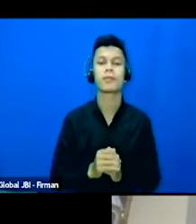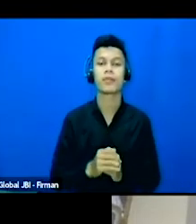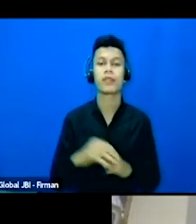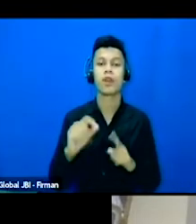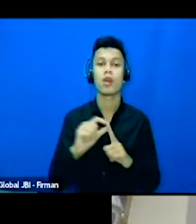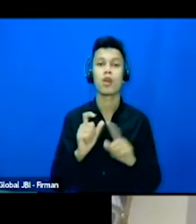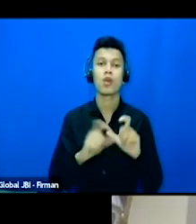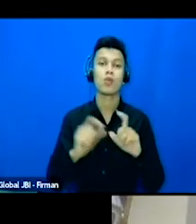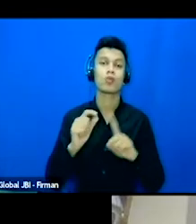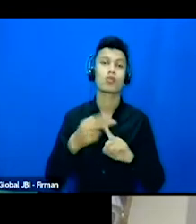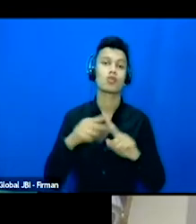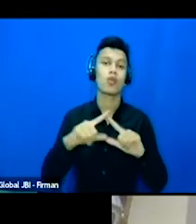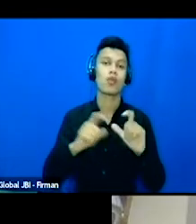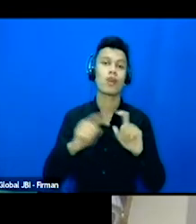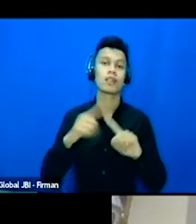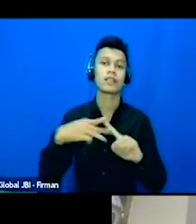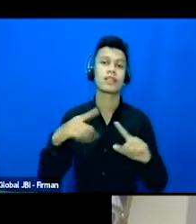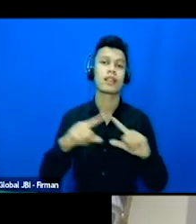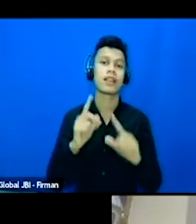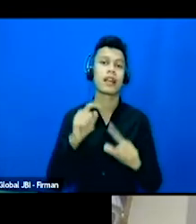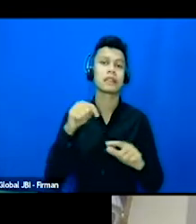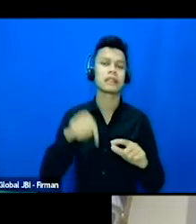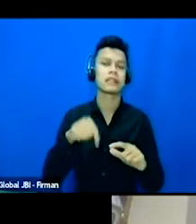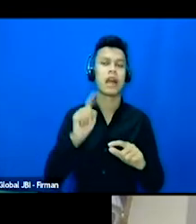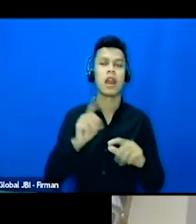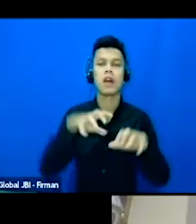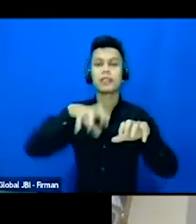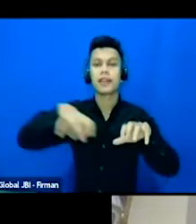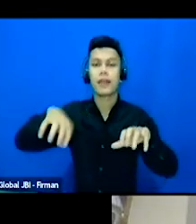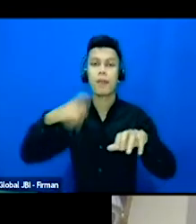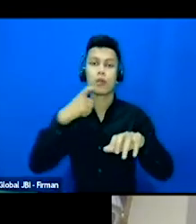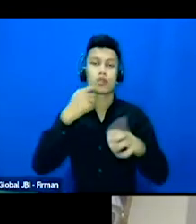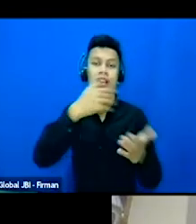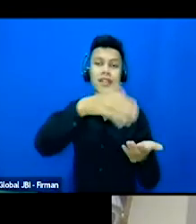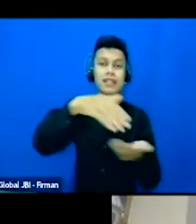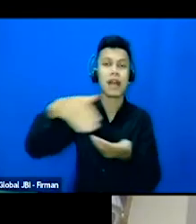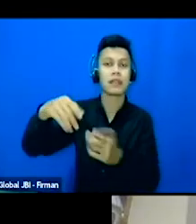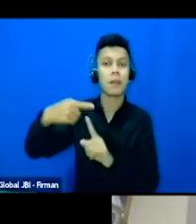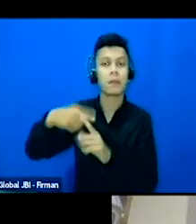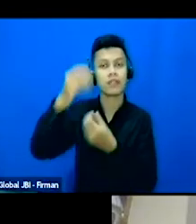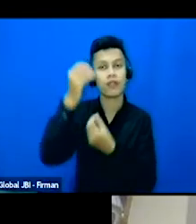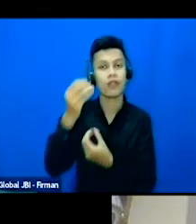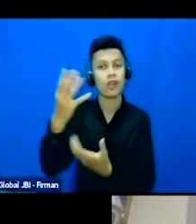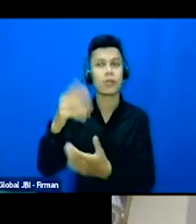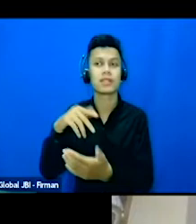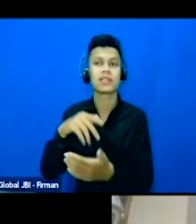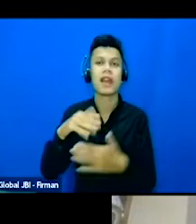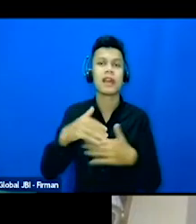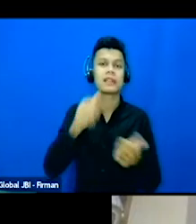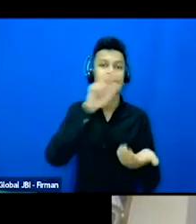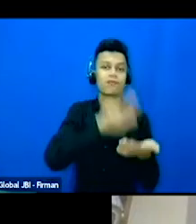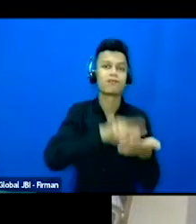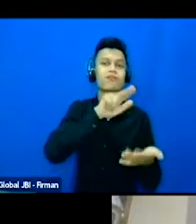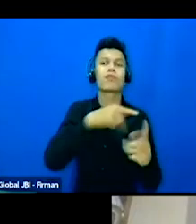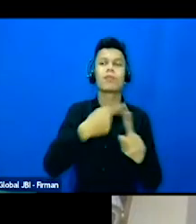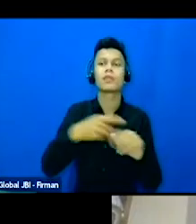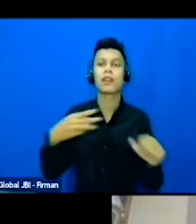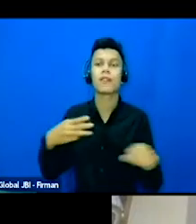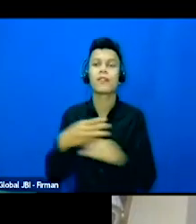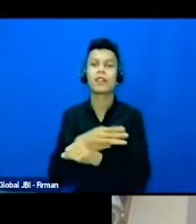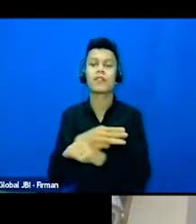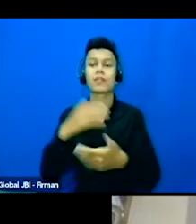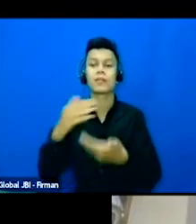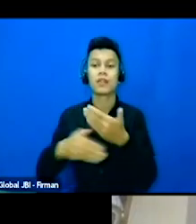tersendiri sekarang sudah ada skema mengenai data dan informasi hasil penetapan standar dan juga efektivitas dari